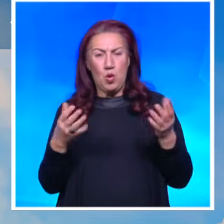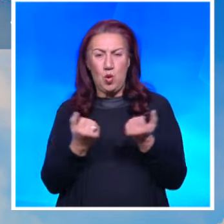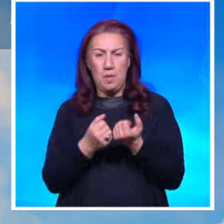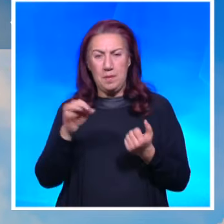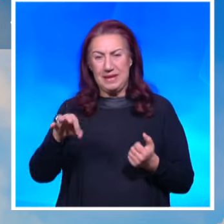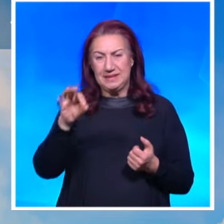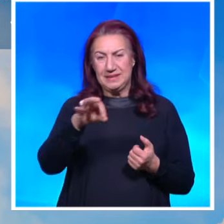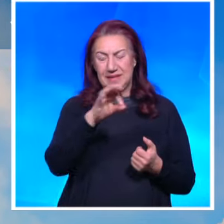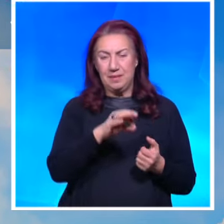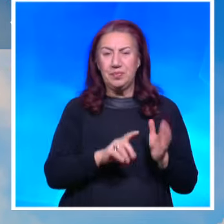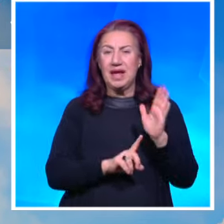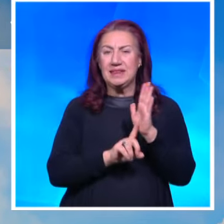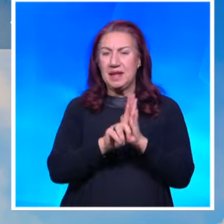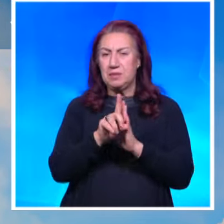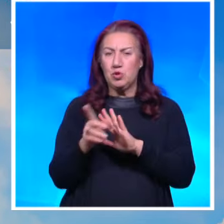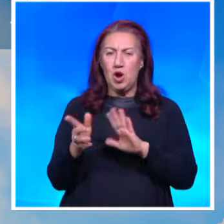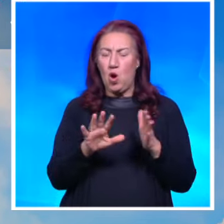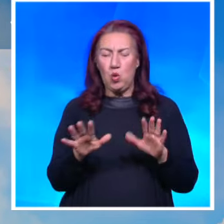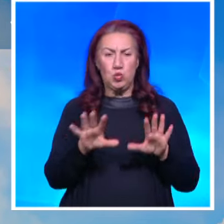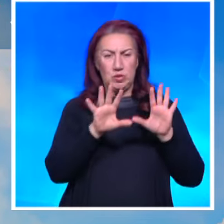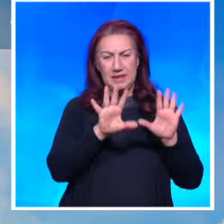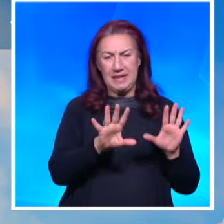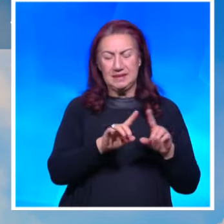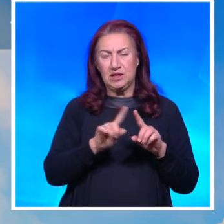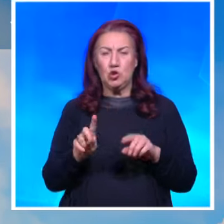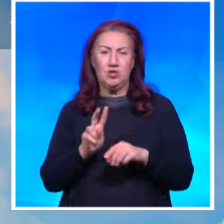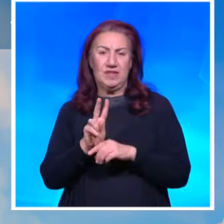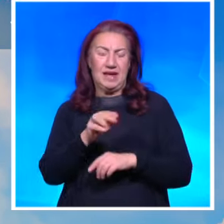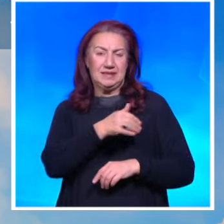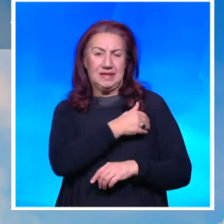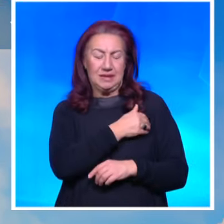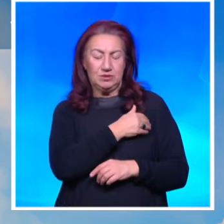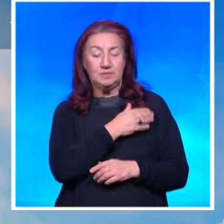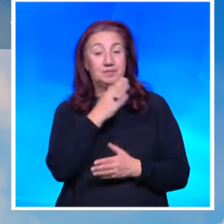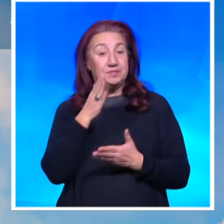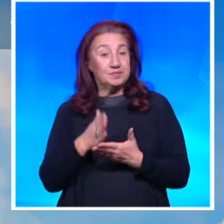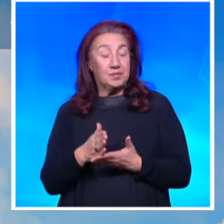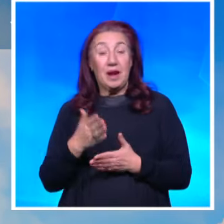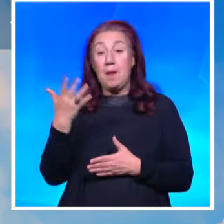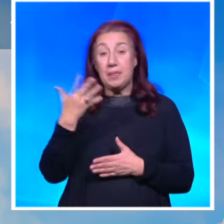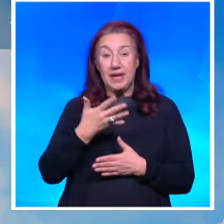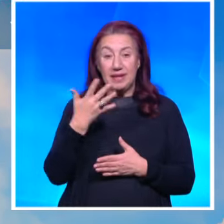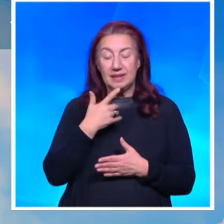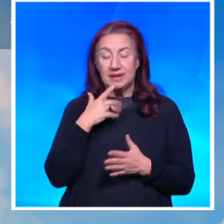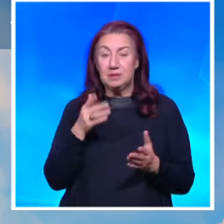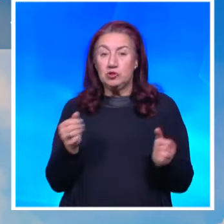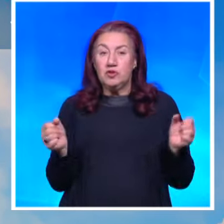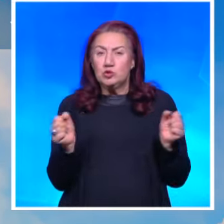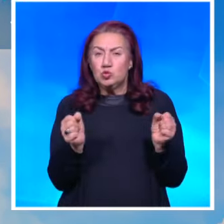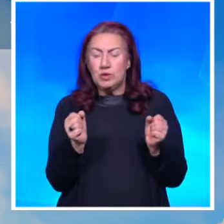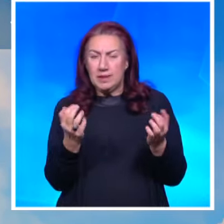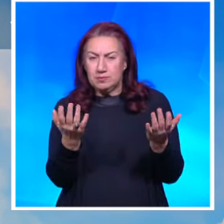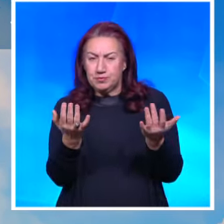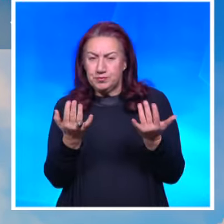ден температурите ще бъдат около 101° в края на петъчния ден обаче ще започне застудяване с